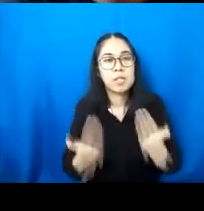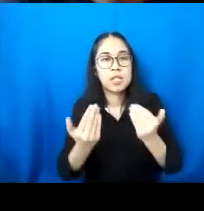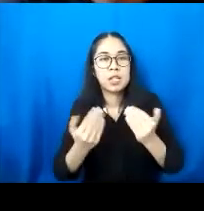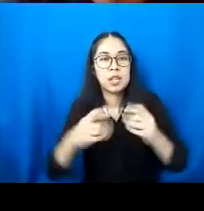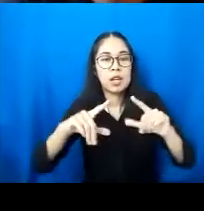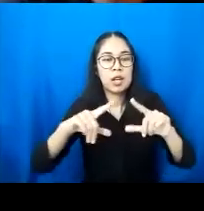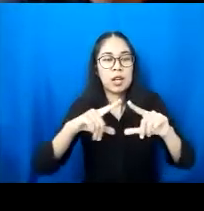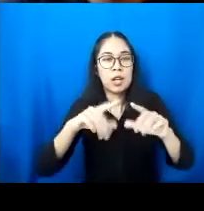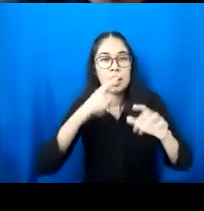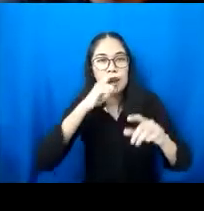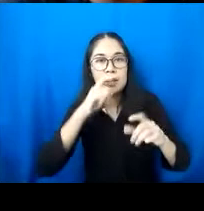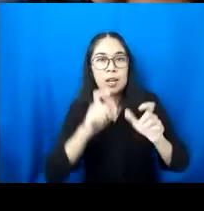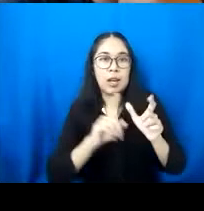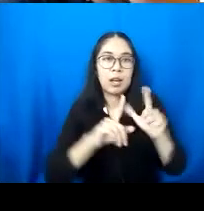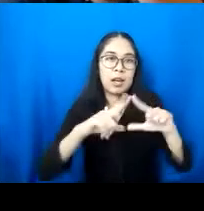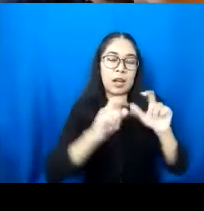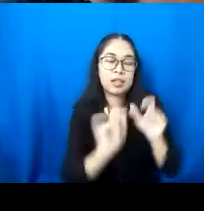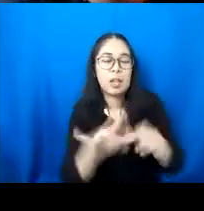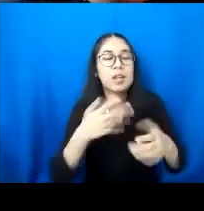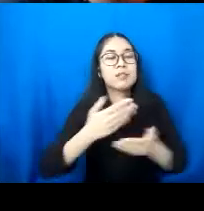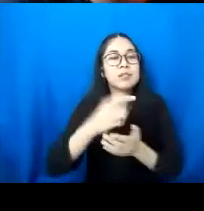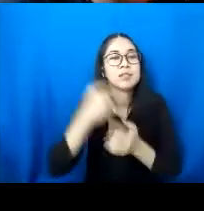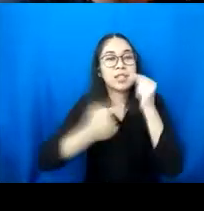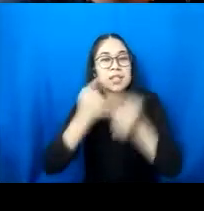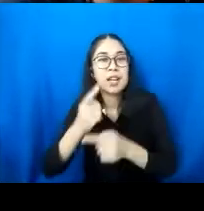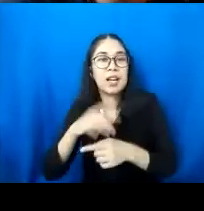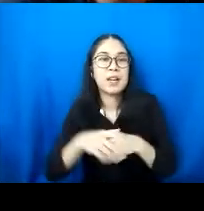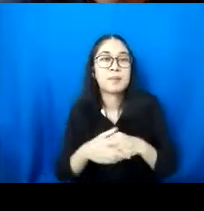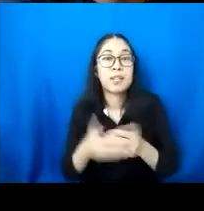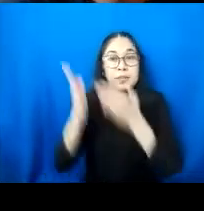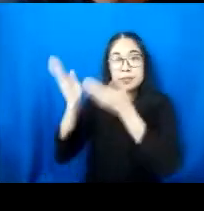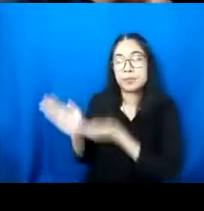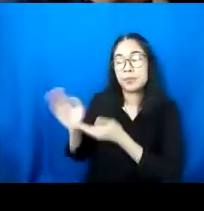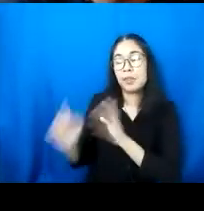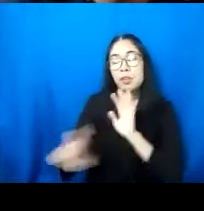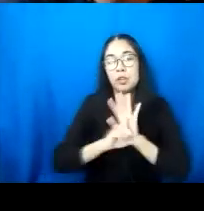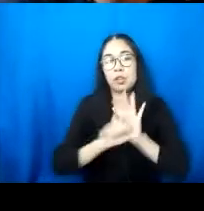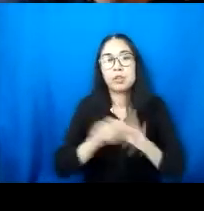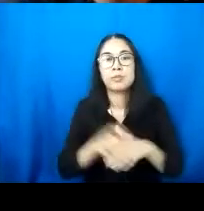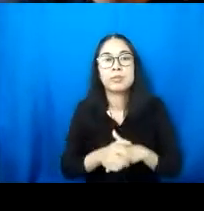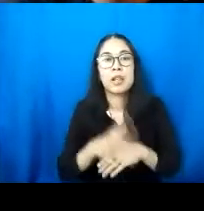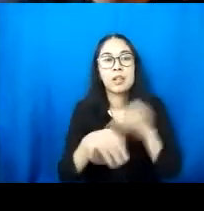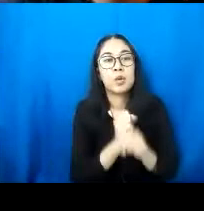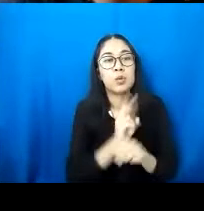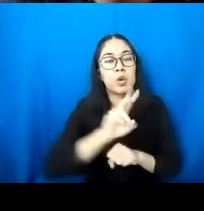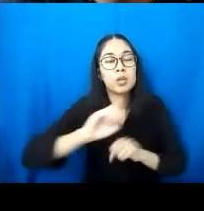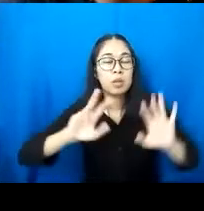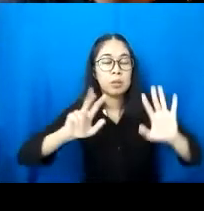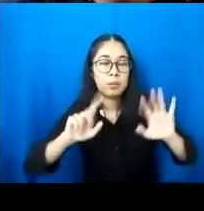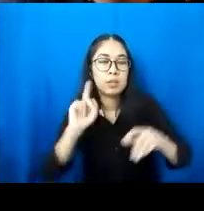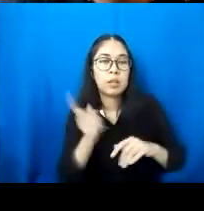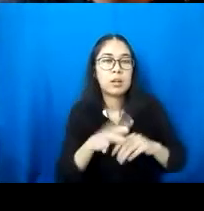cerita soal pengalamannya dia. Nah ini mungkin bisa diberikan contohnya. Nah tahun 2018 kita mengajak lebih